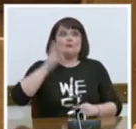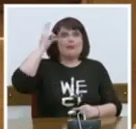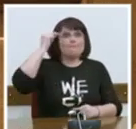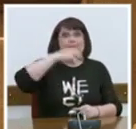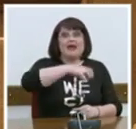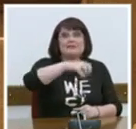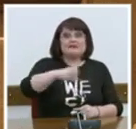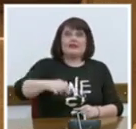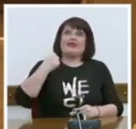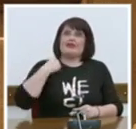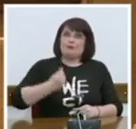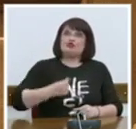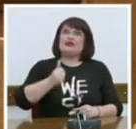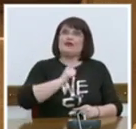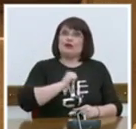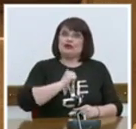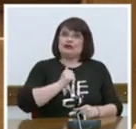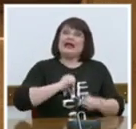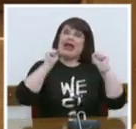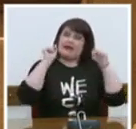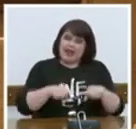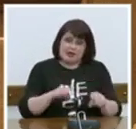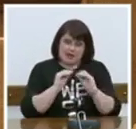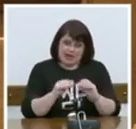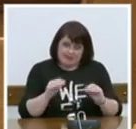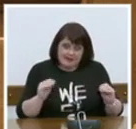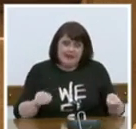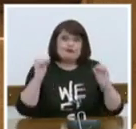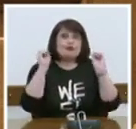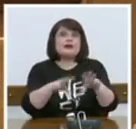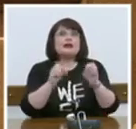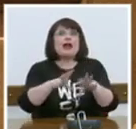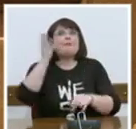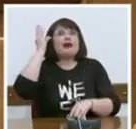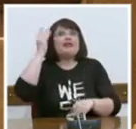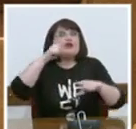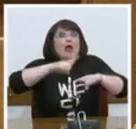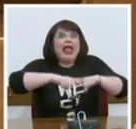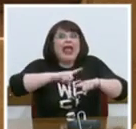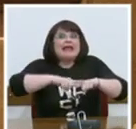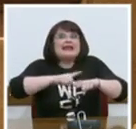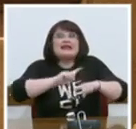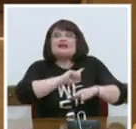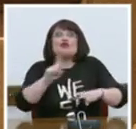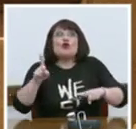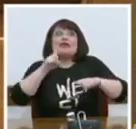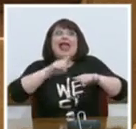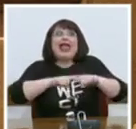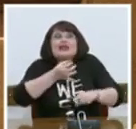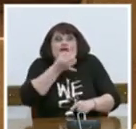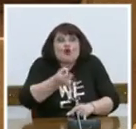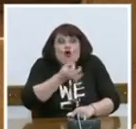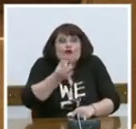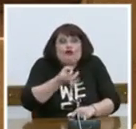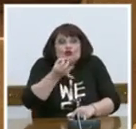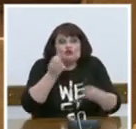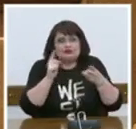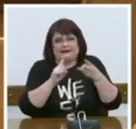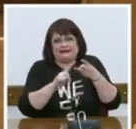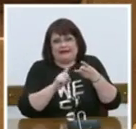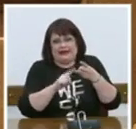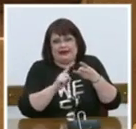δημόσια και ιδιωτικά, να εκπαιδεύουν και να μορφώνουν Έλληνες και όχι ελληνόφωνες. Τρίτον, το